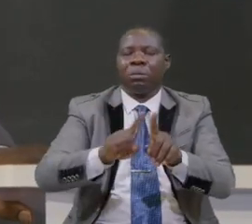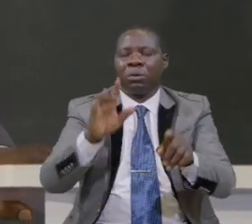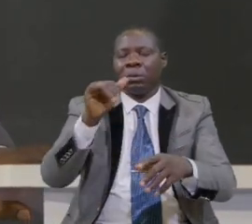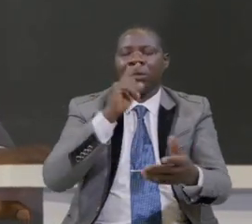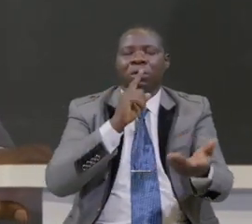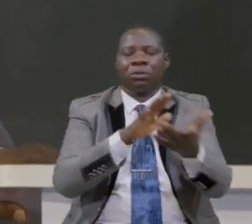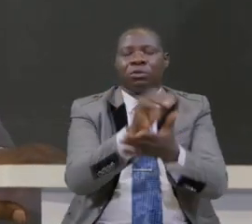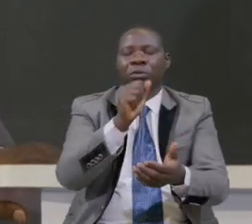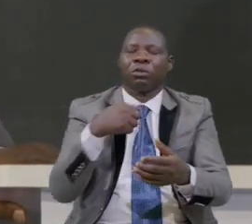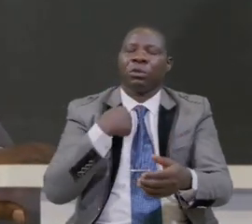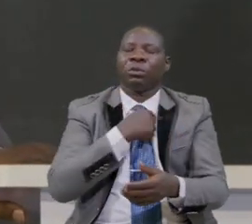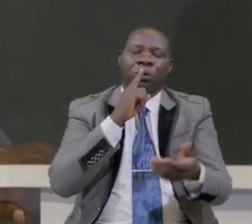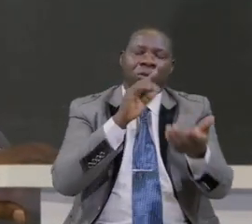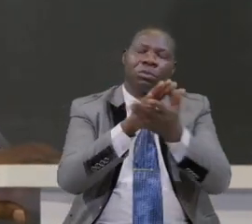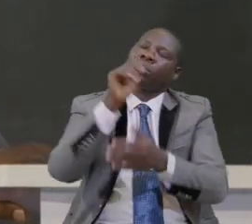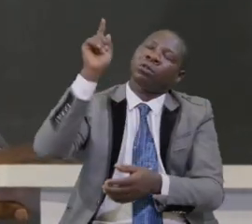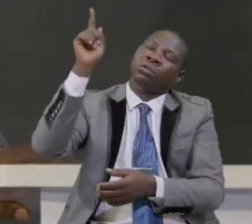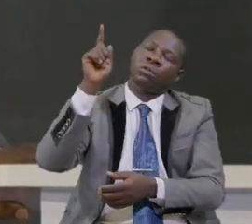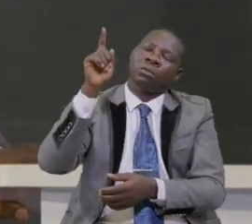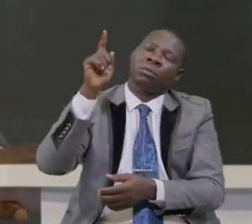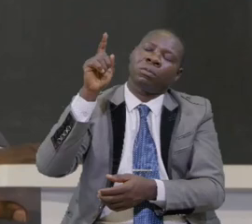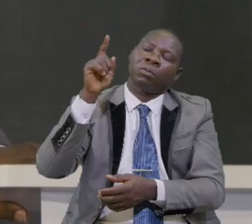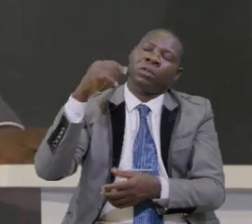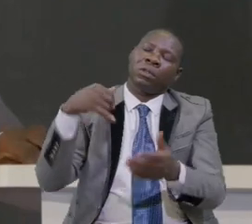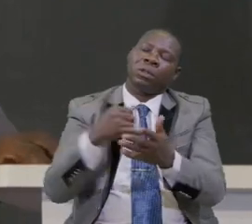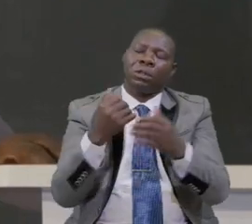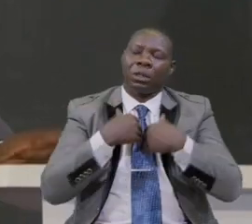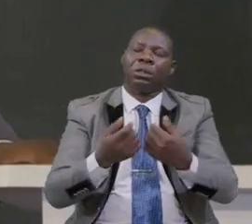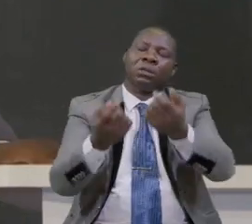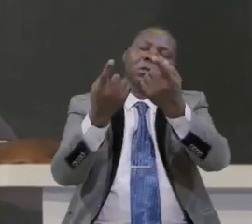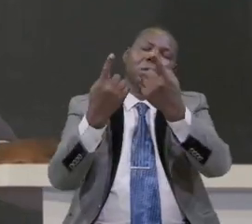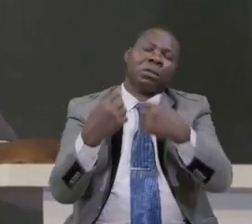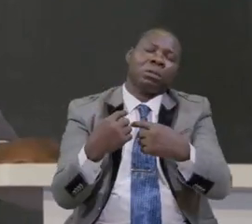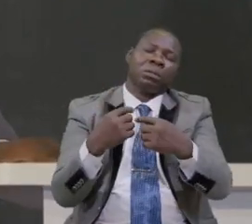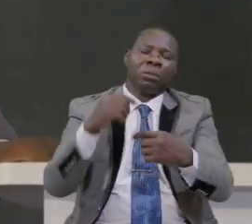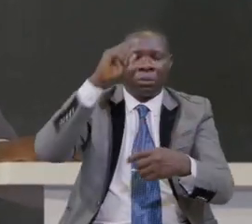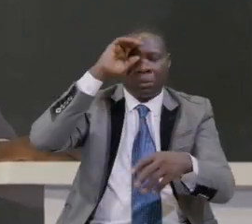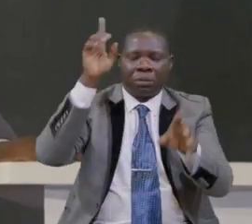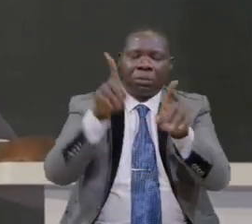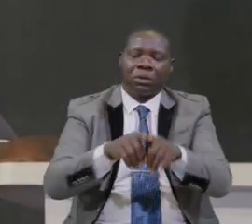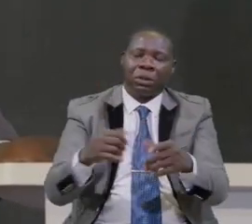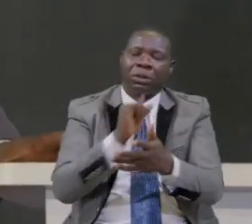Nous avons confiance en toi. Et c'est venu, frère, c'est venu,